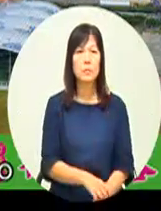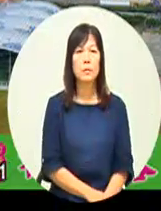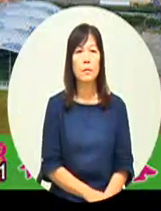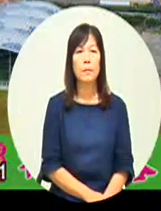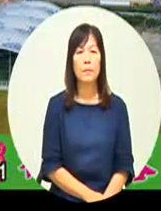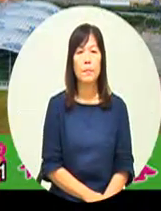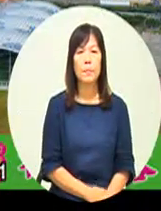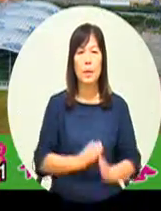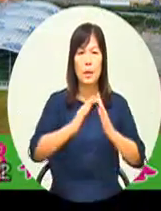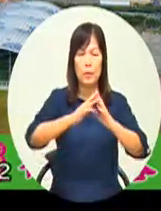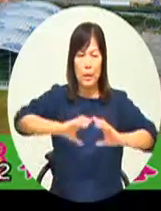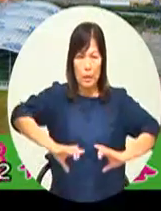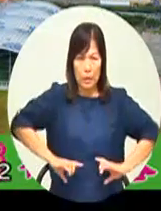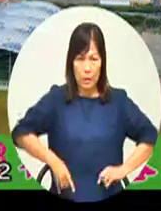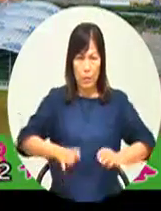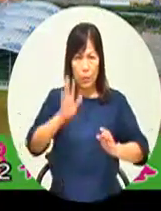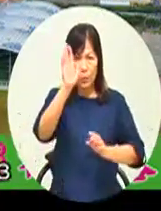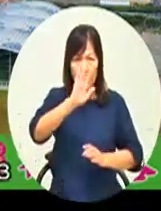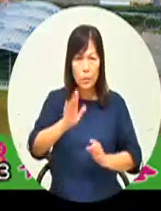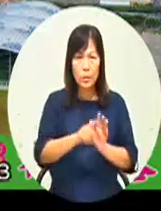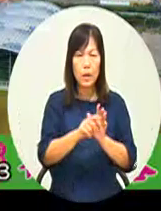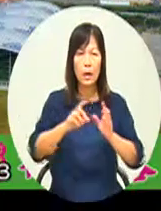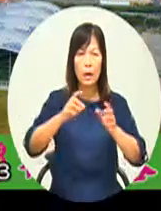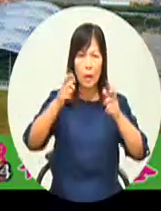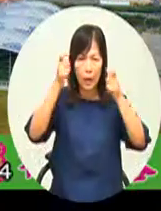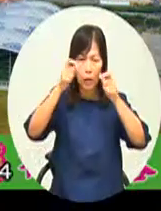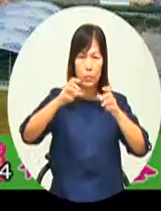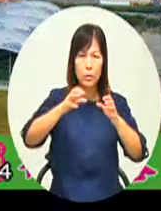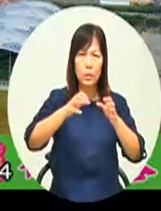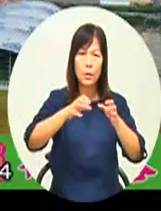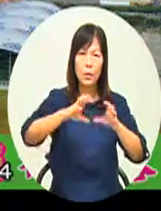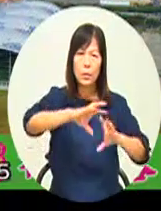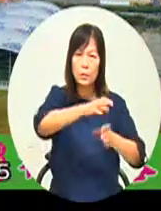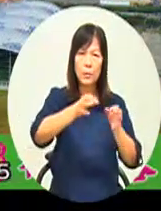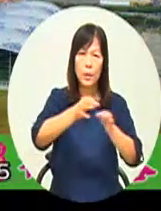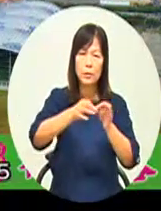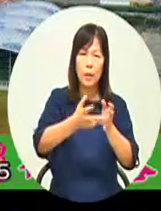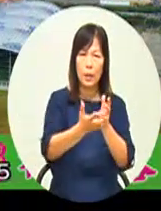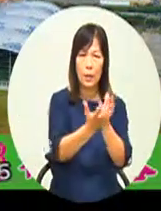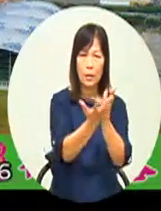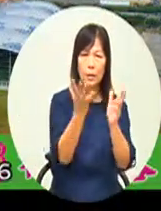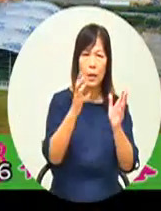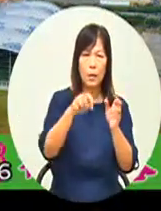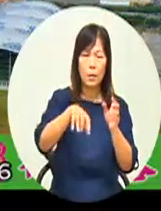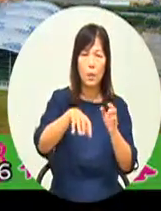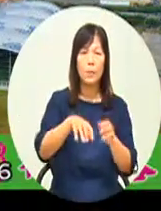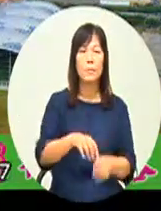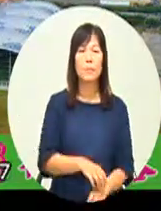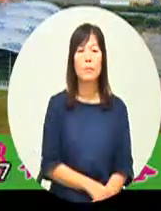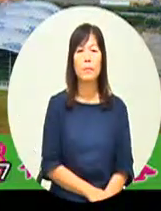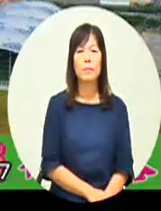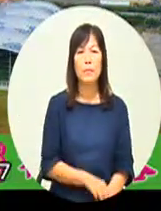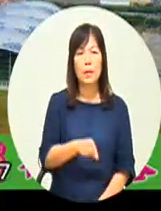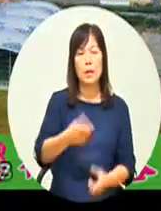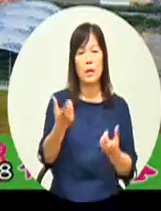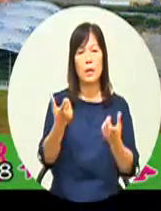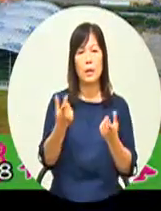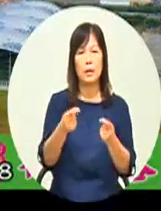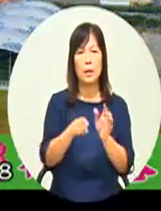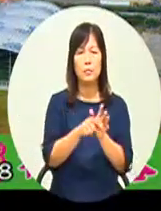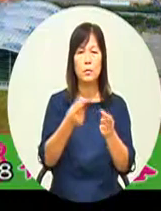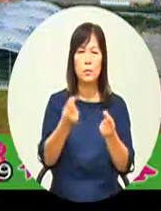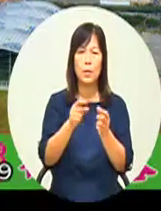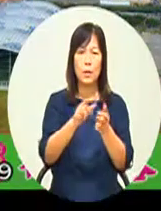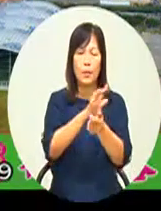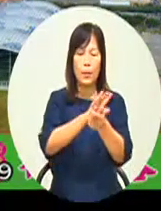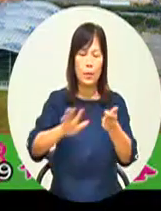城市的国际形象，高雄世贸展览馆。就在这个地方，这个地方也是当然也带